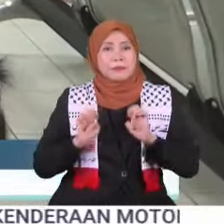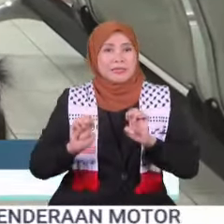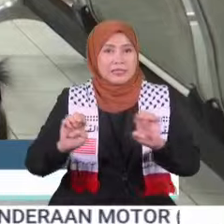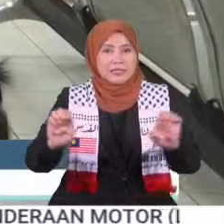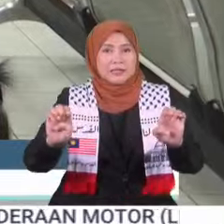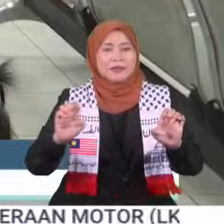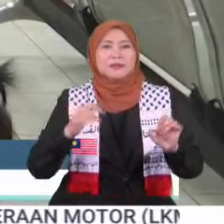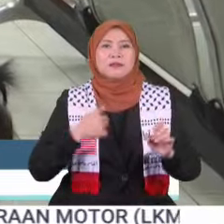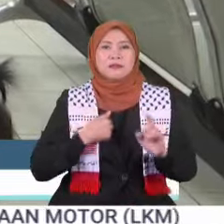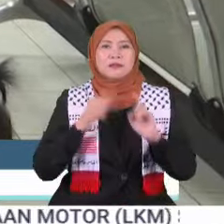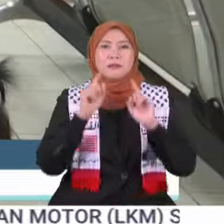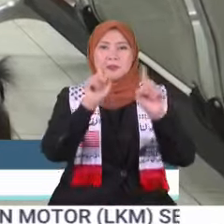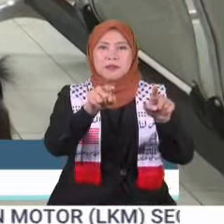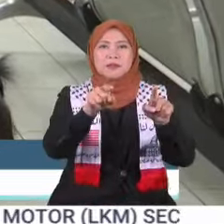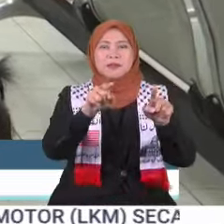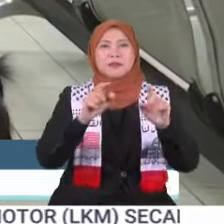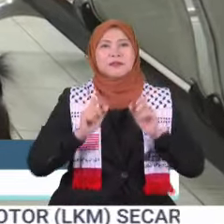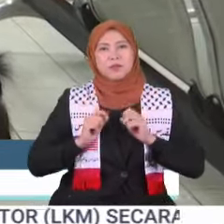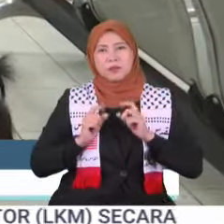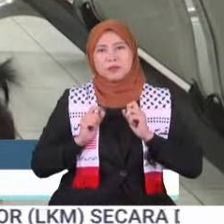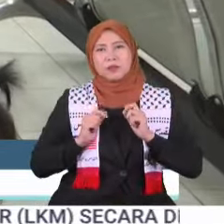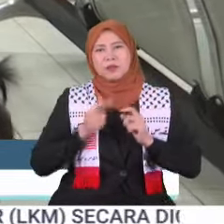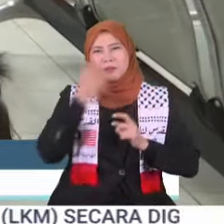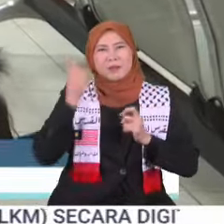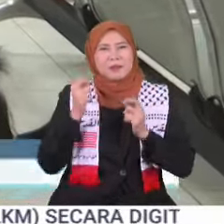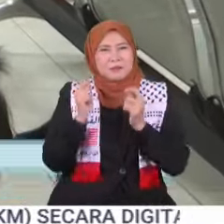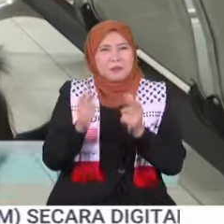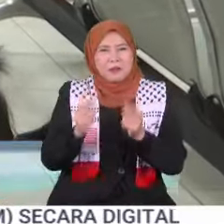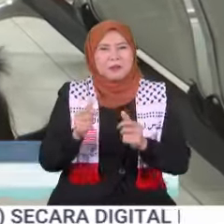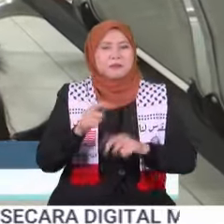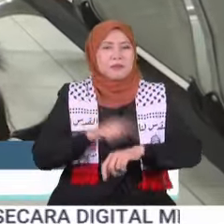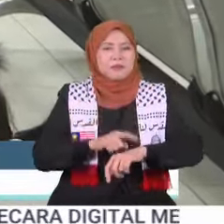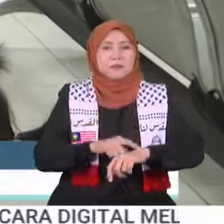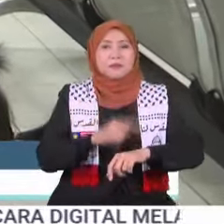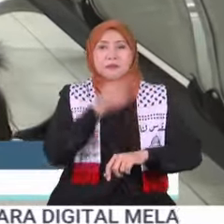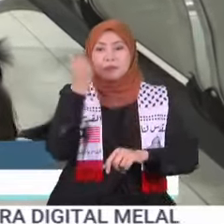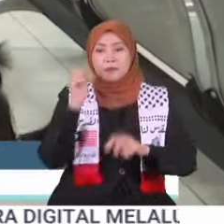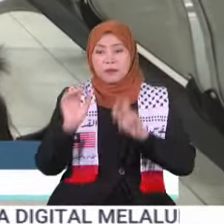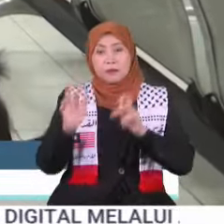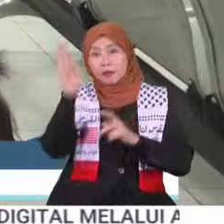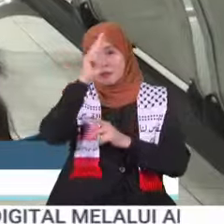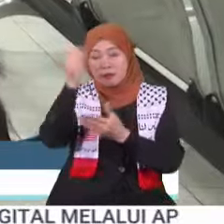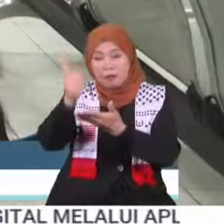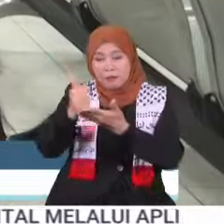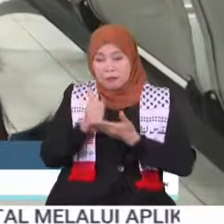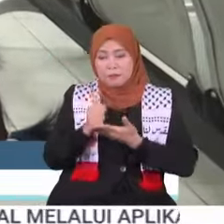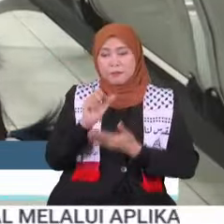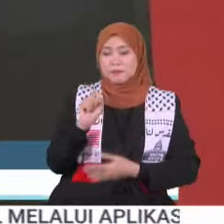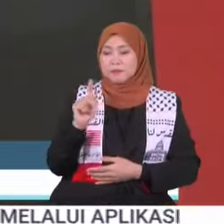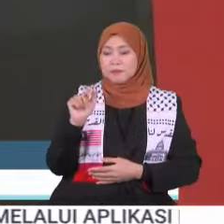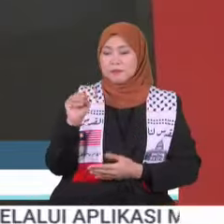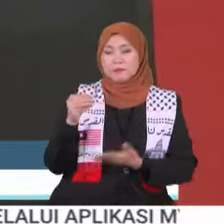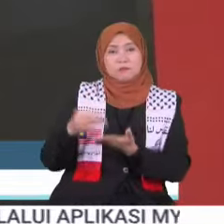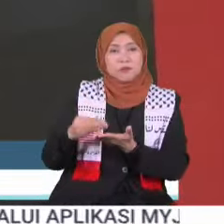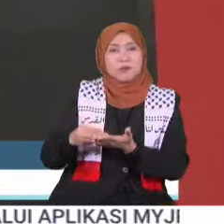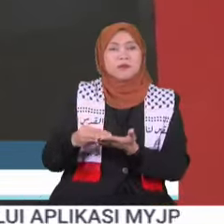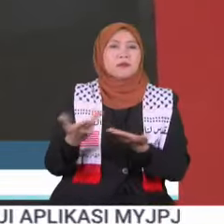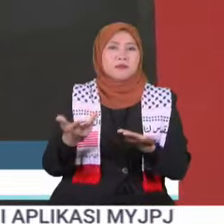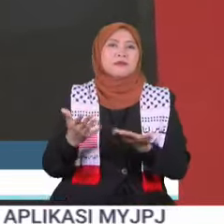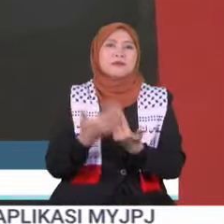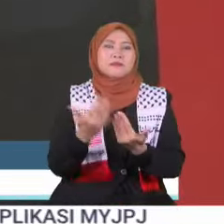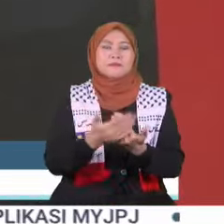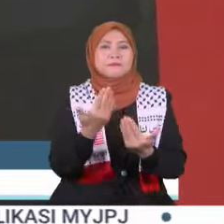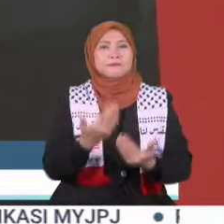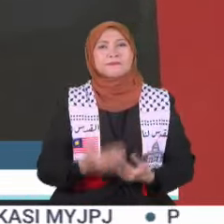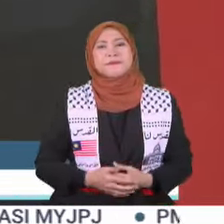saya refer pi swasta lah, nak cepat. Tapi bila ada skim ni lagi mudah lah.